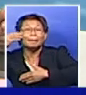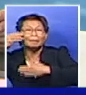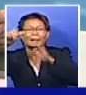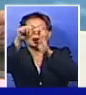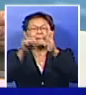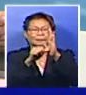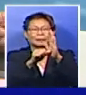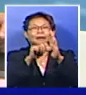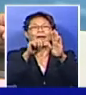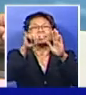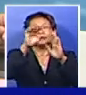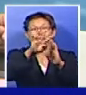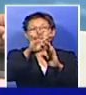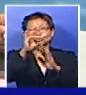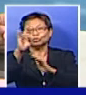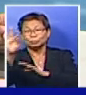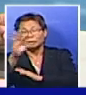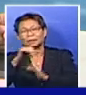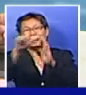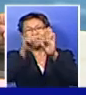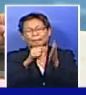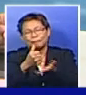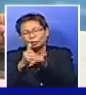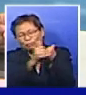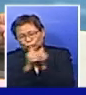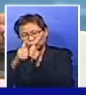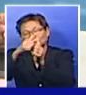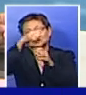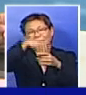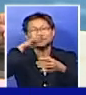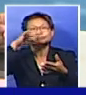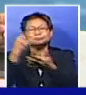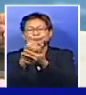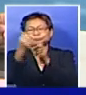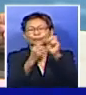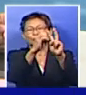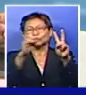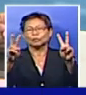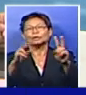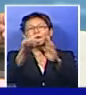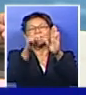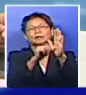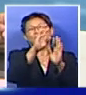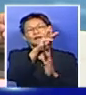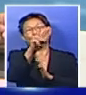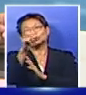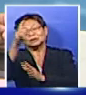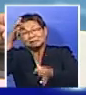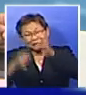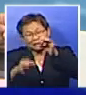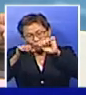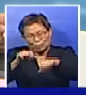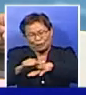Akta 479 dan Akta Bantuan Bersama dalam Perkara Jenayah 2002, Akta 621, sekiranya ia